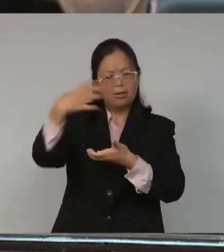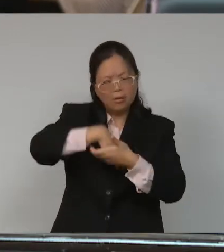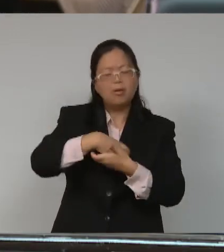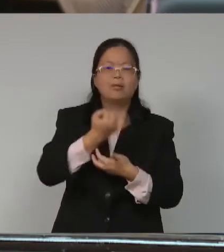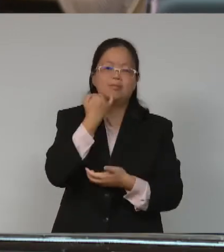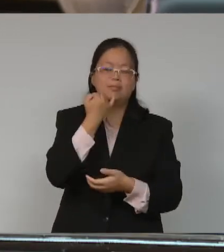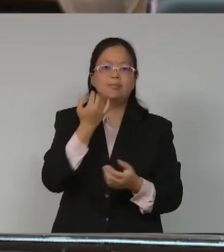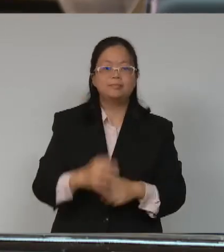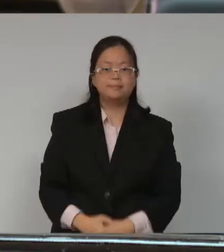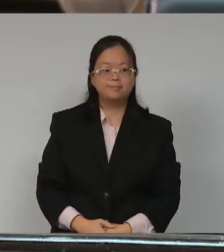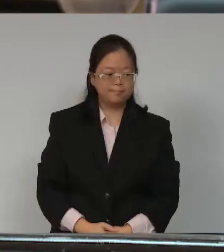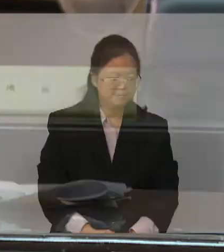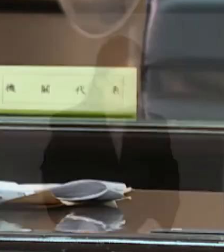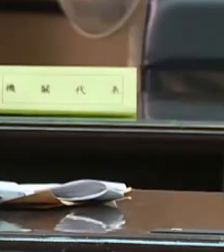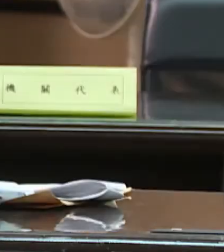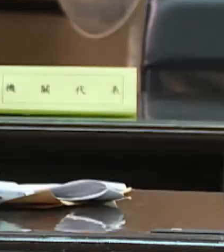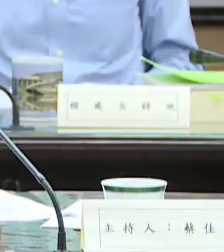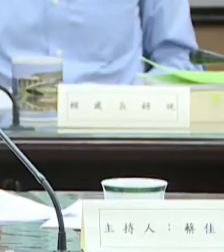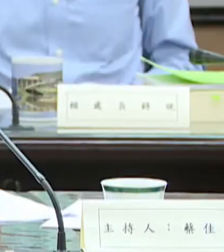教。